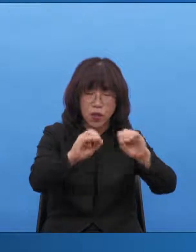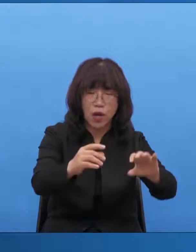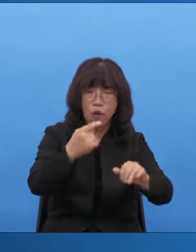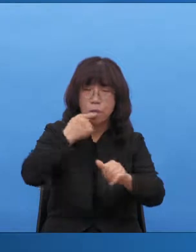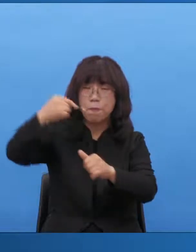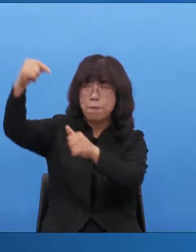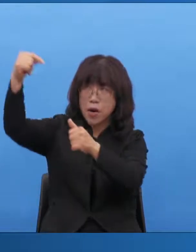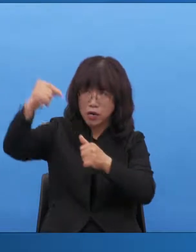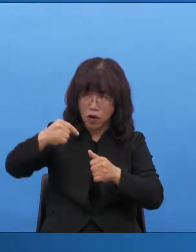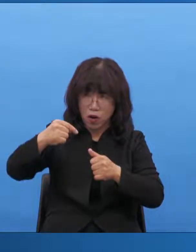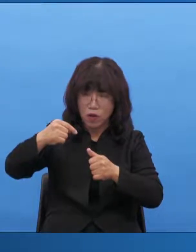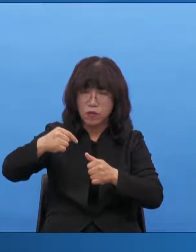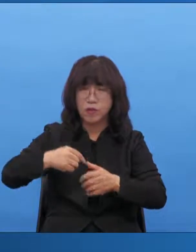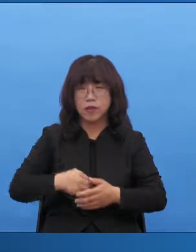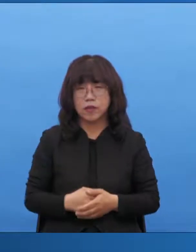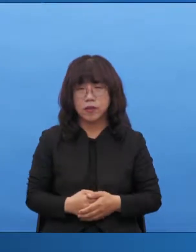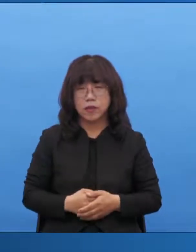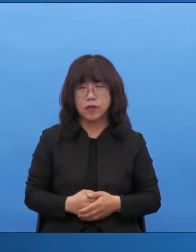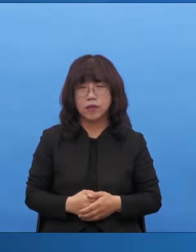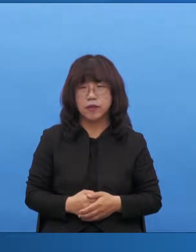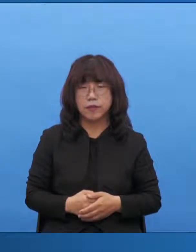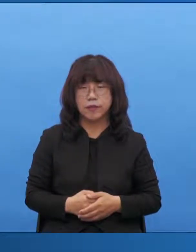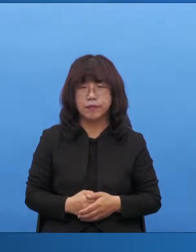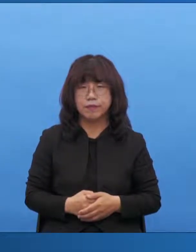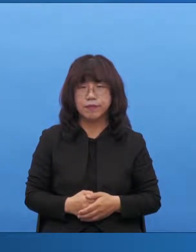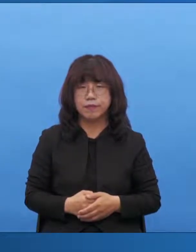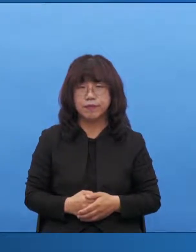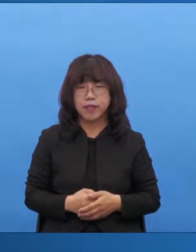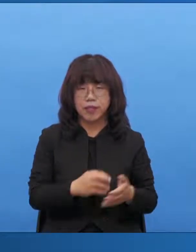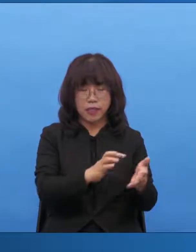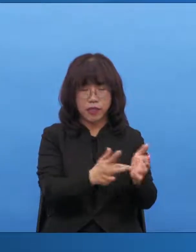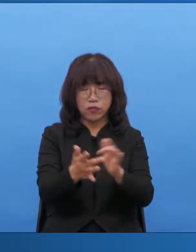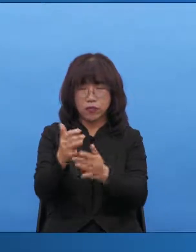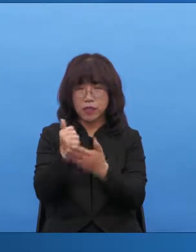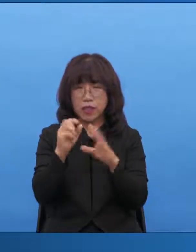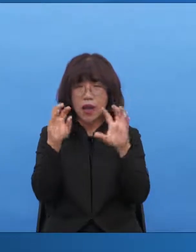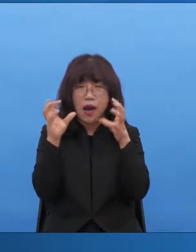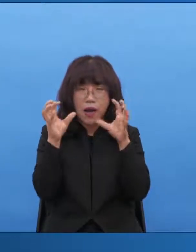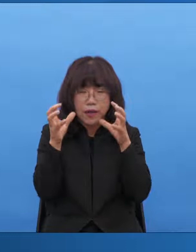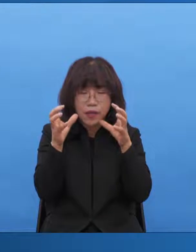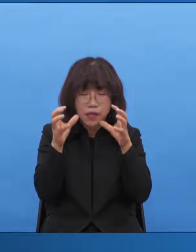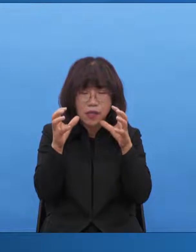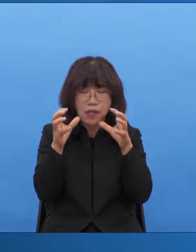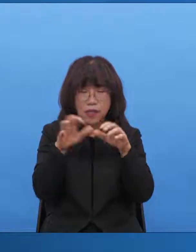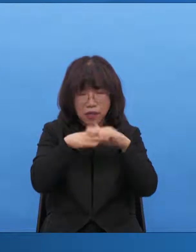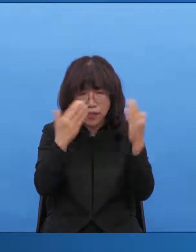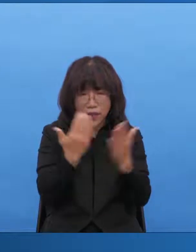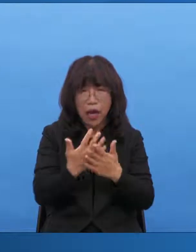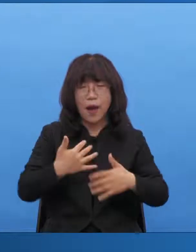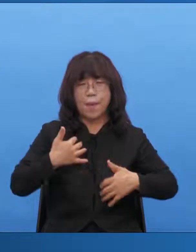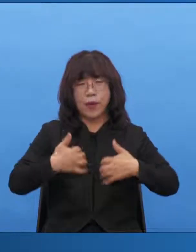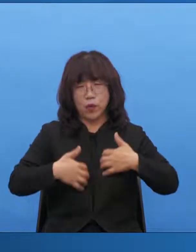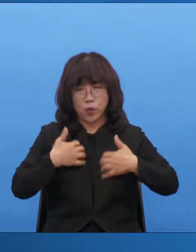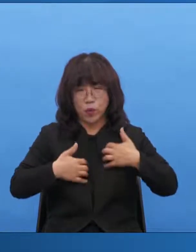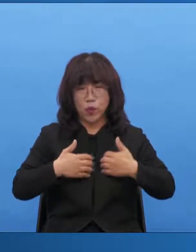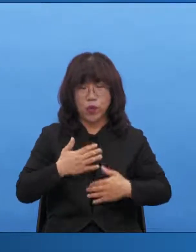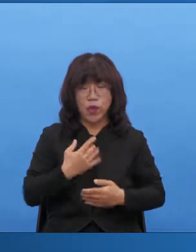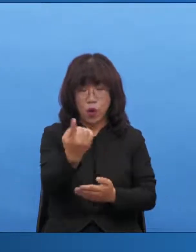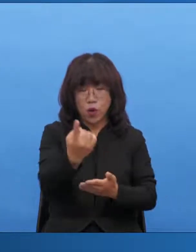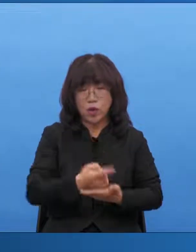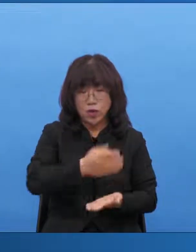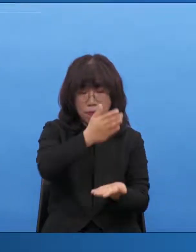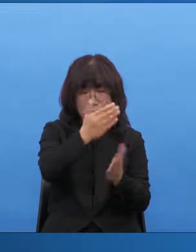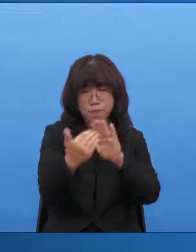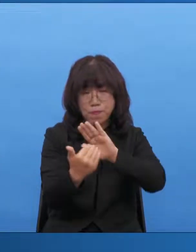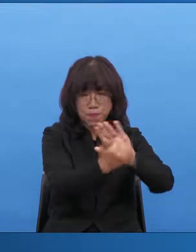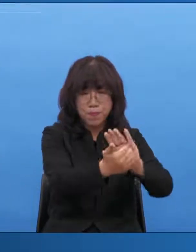l'Évangile. Seigneur, tu as dit « Laissez venir les enfants à moi, ne les empêchez pas,